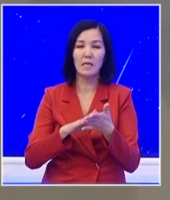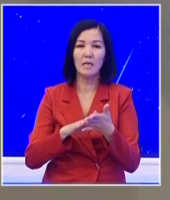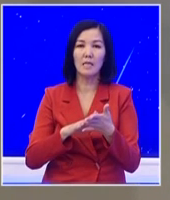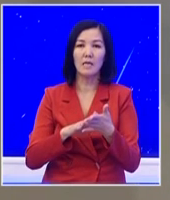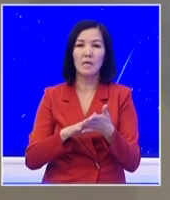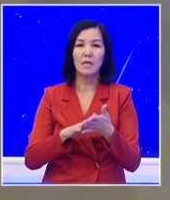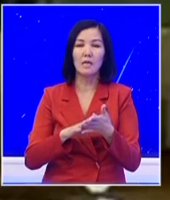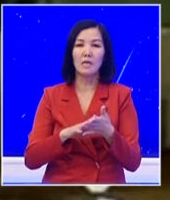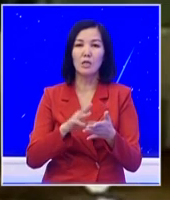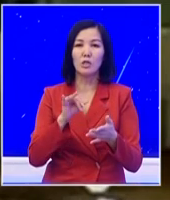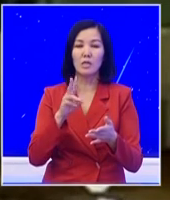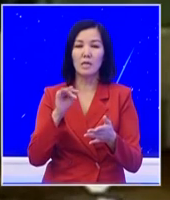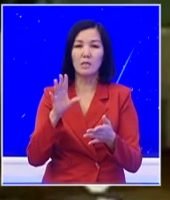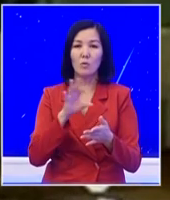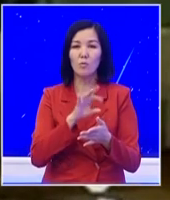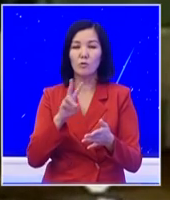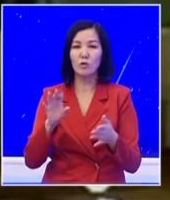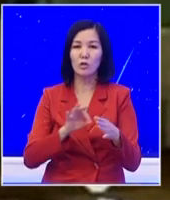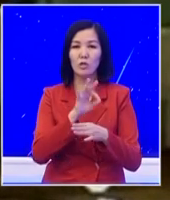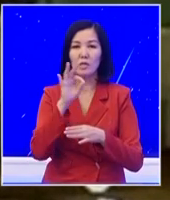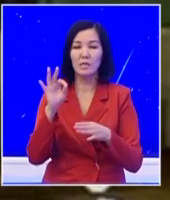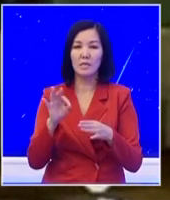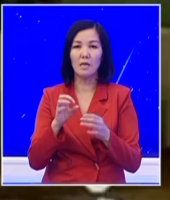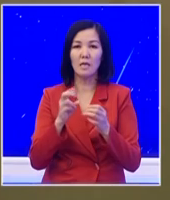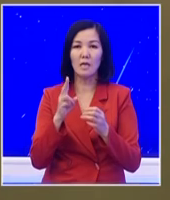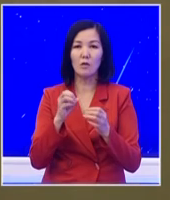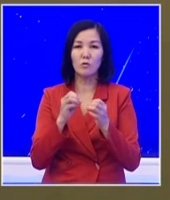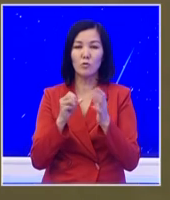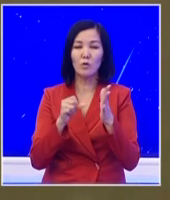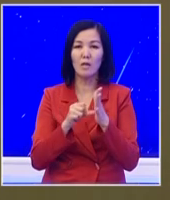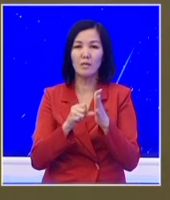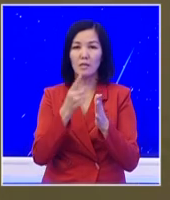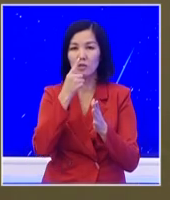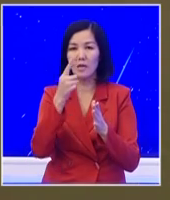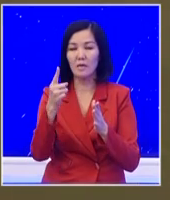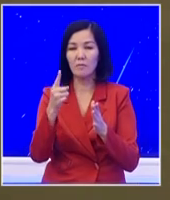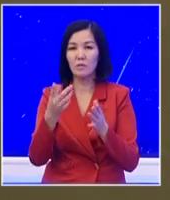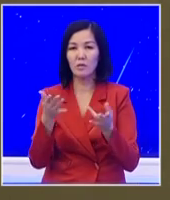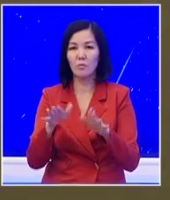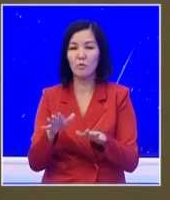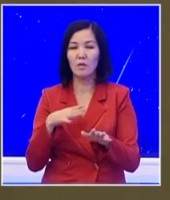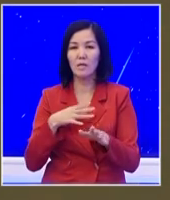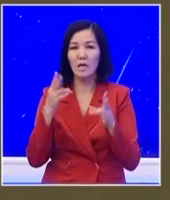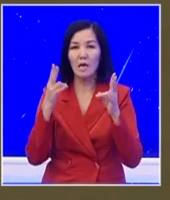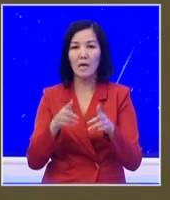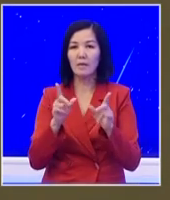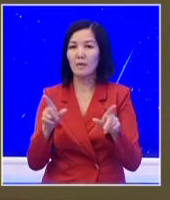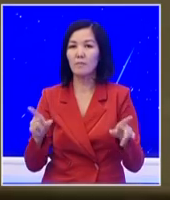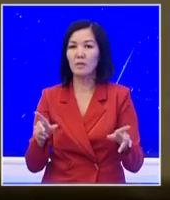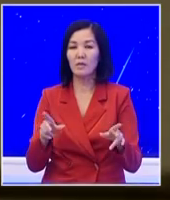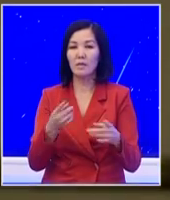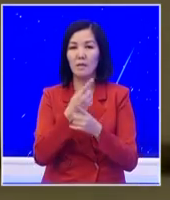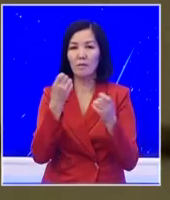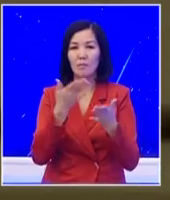ұшағы Шираз қаласынан оңтүстік шығысқа қарай 216 шақырым жерде орналасқан. Әзірге апаттан зардап шеккендер